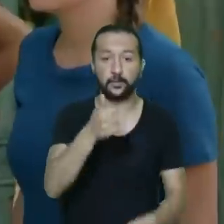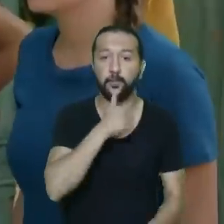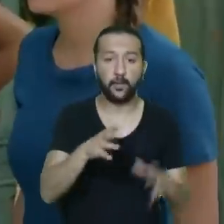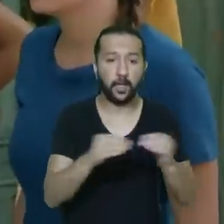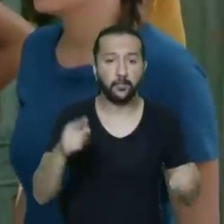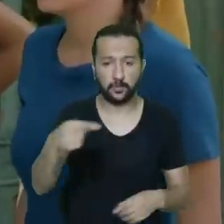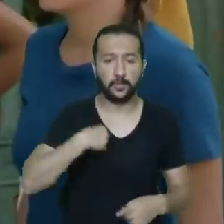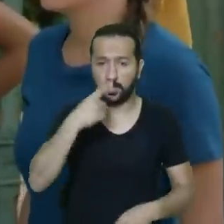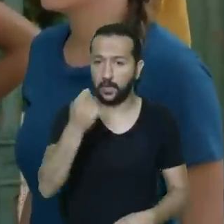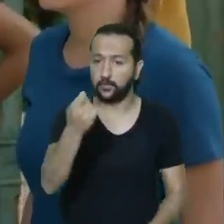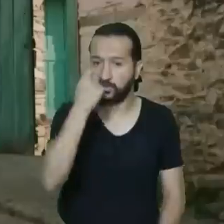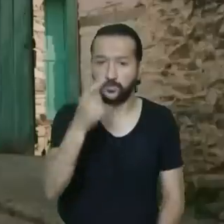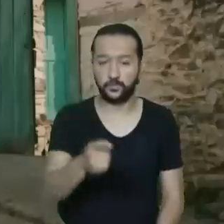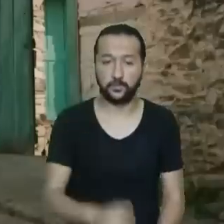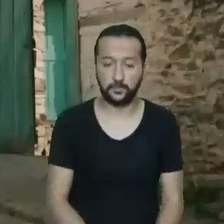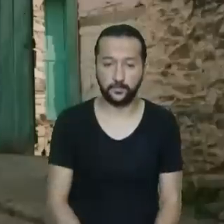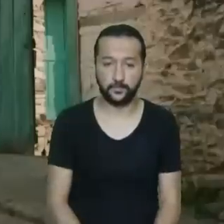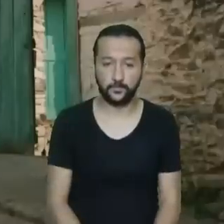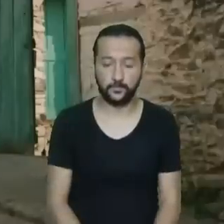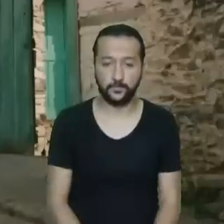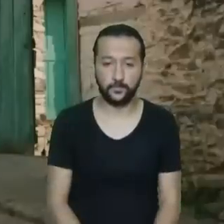Babam kaybolmuş, siz bana ne laf sokuyorsunuz?